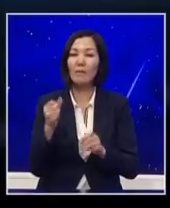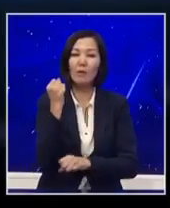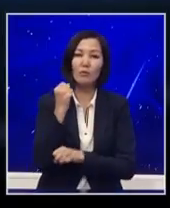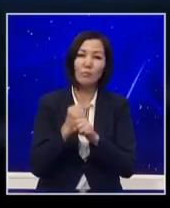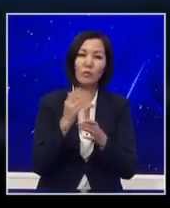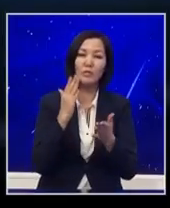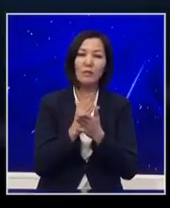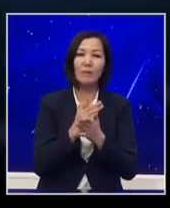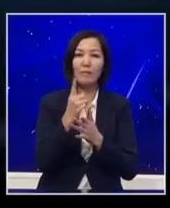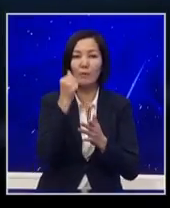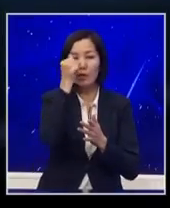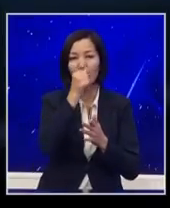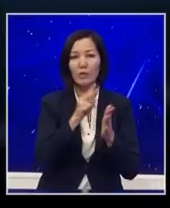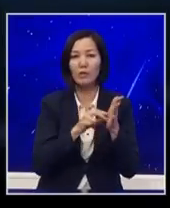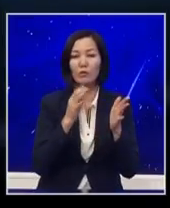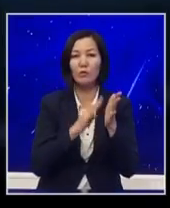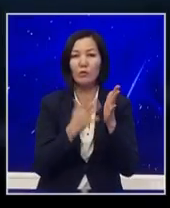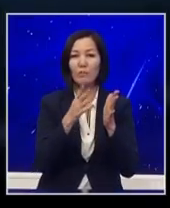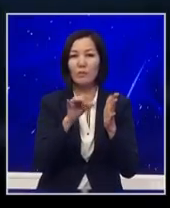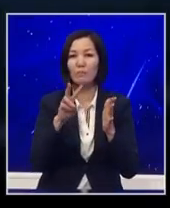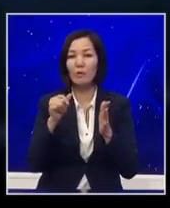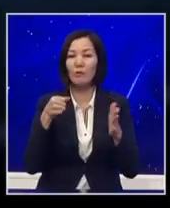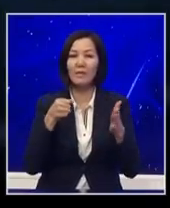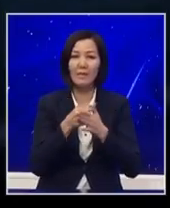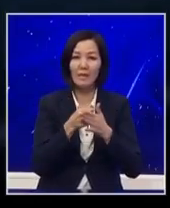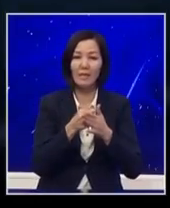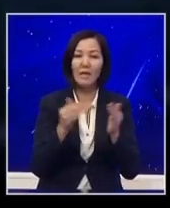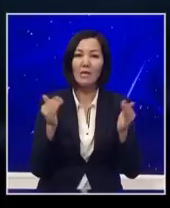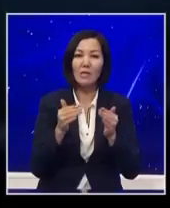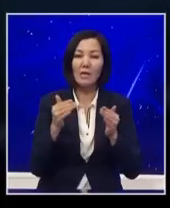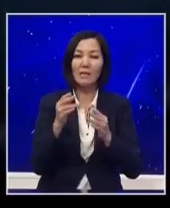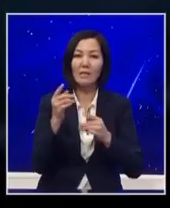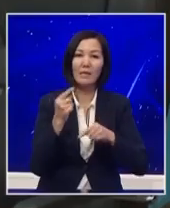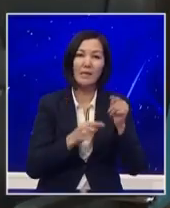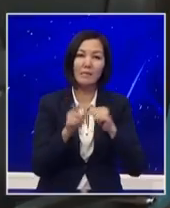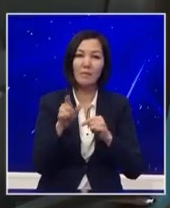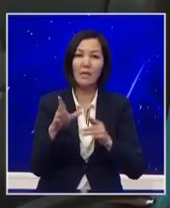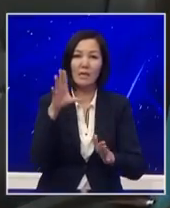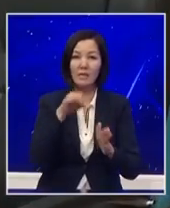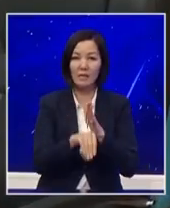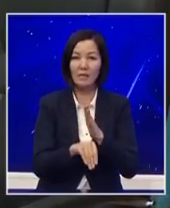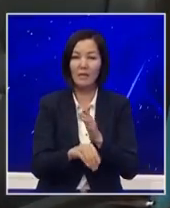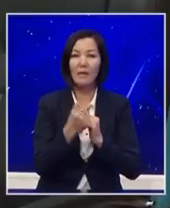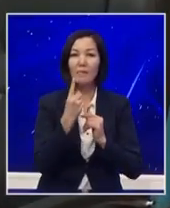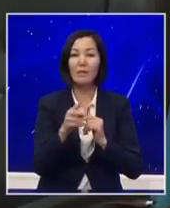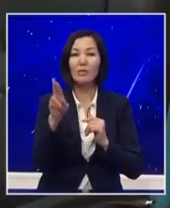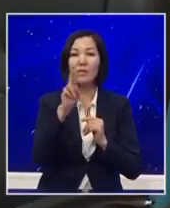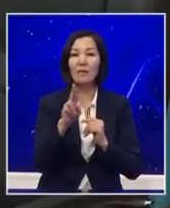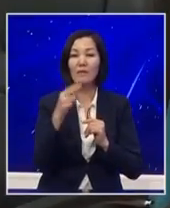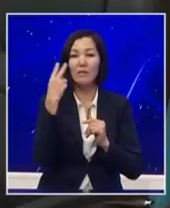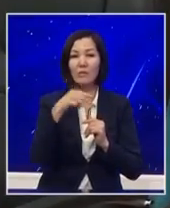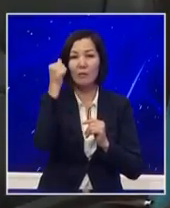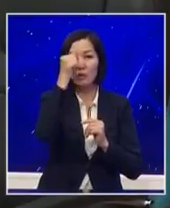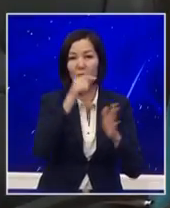бар және жылдық табысы 795 миллион теңгеге дейінгі шағын кәсіпкерлер кіреді. 1-ші қаңтардың 20 жылдан